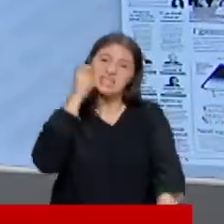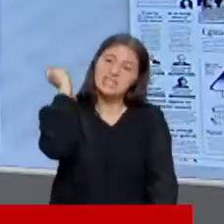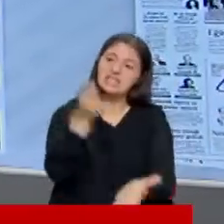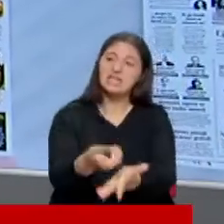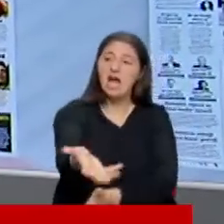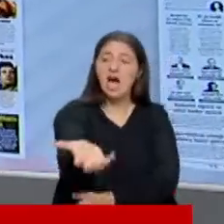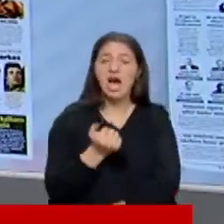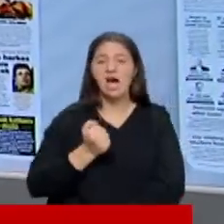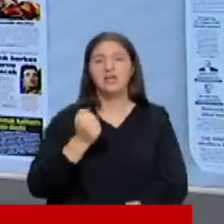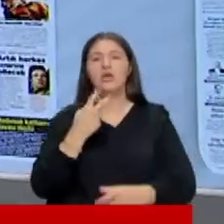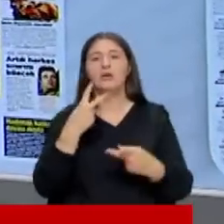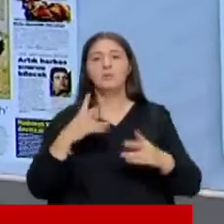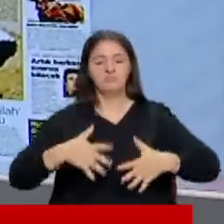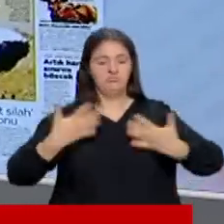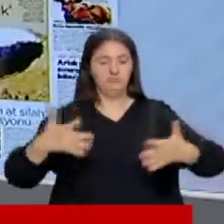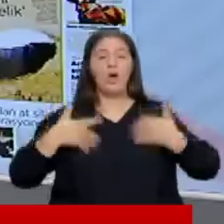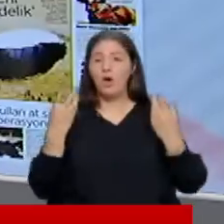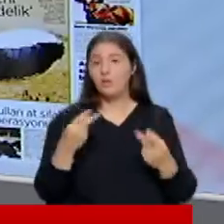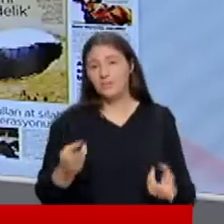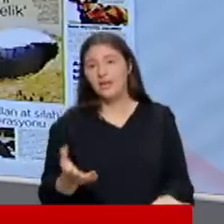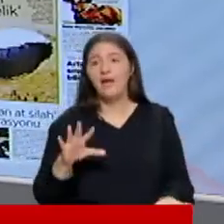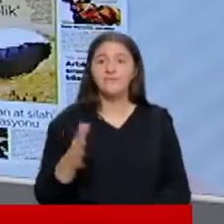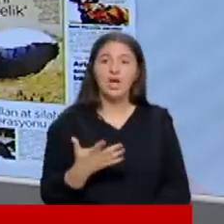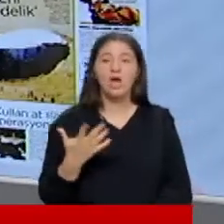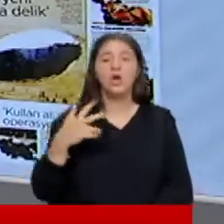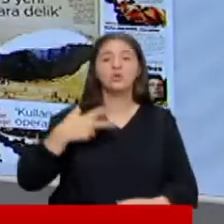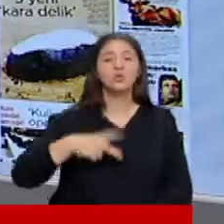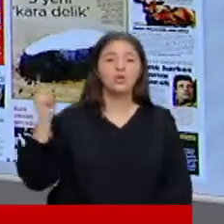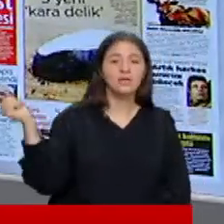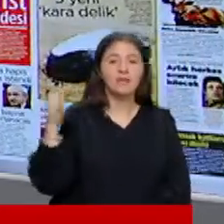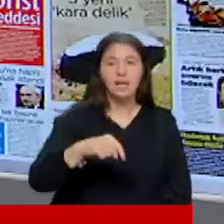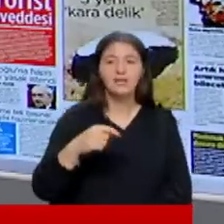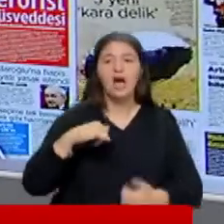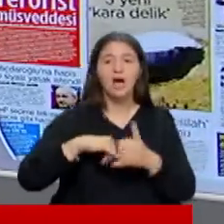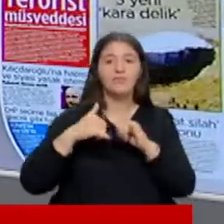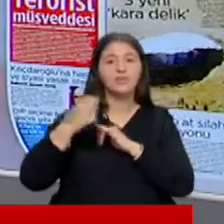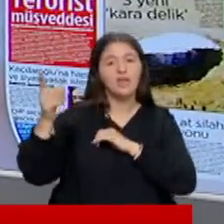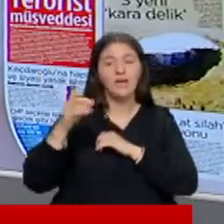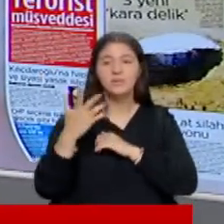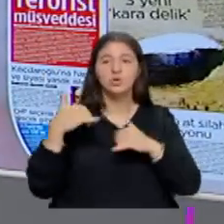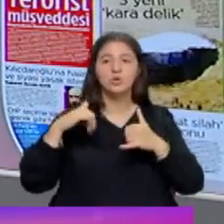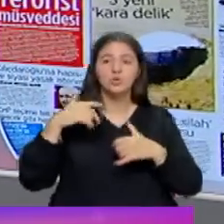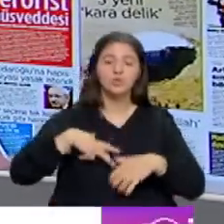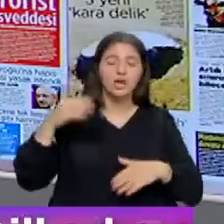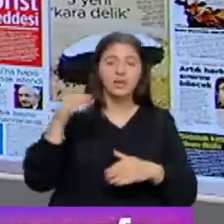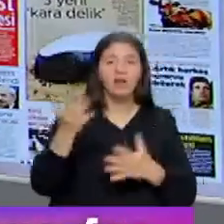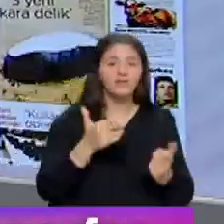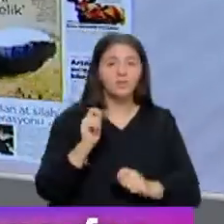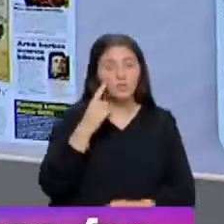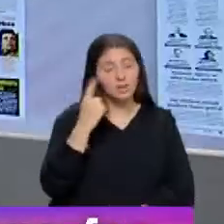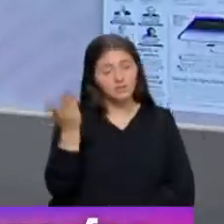satın alabilecek bir özgüvene de sahip olabilirsiniz ya da Gürcistan'dan geldiğinizde bakın Gürcistan'dan gelenler nasıl alışveriş